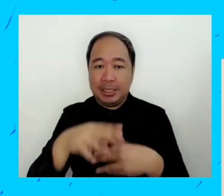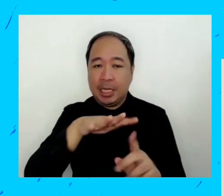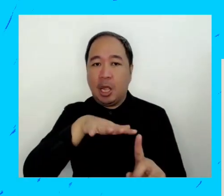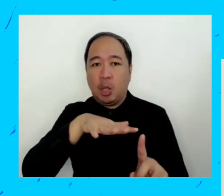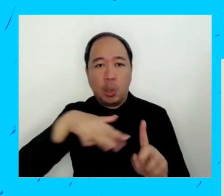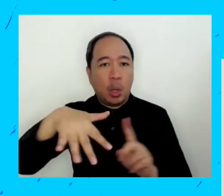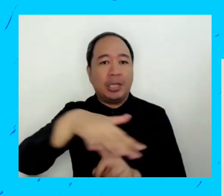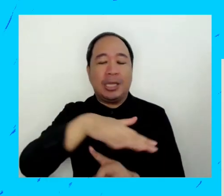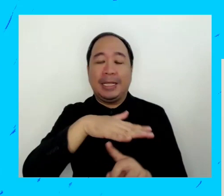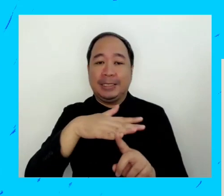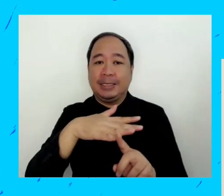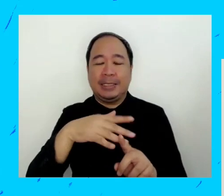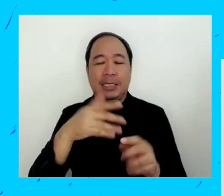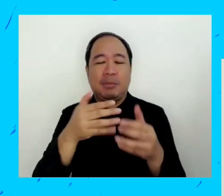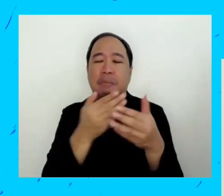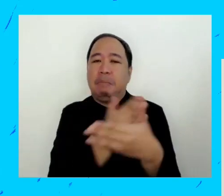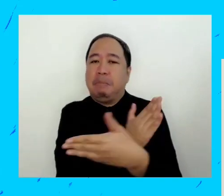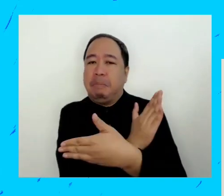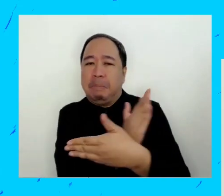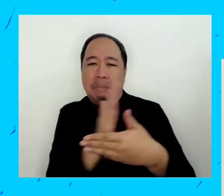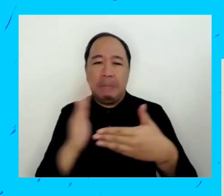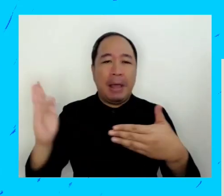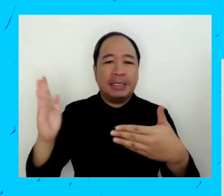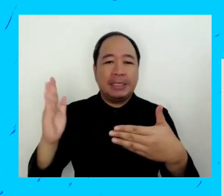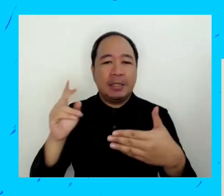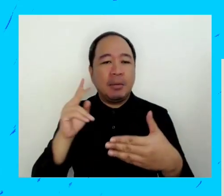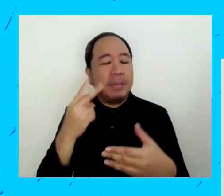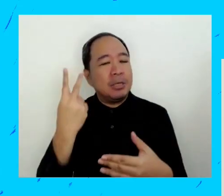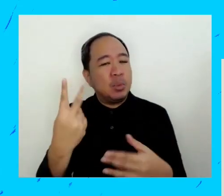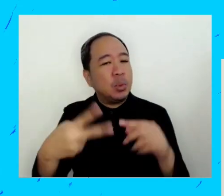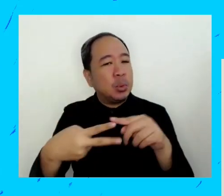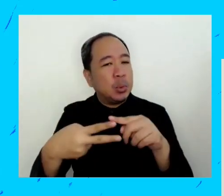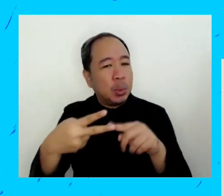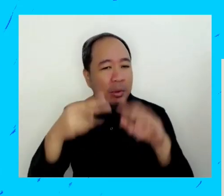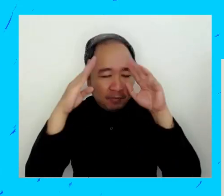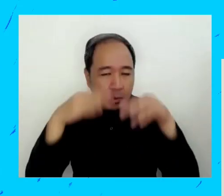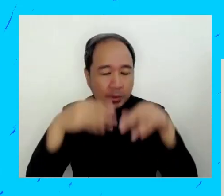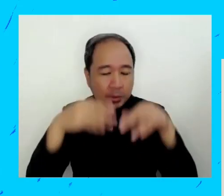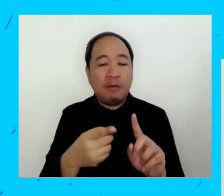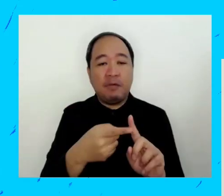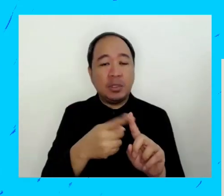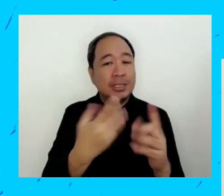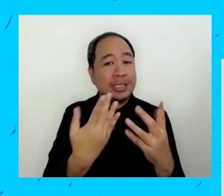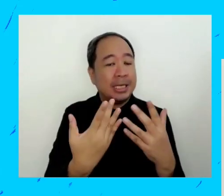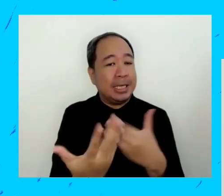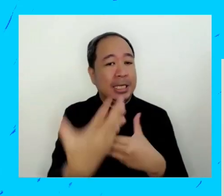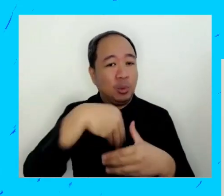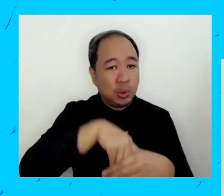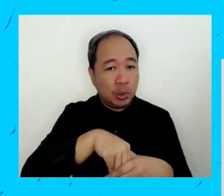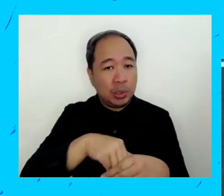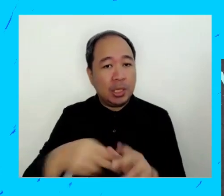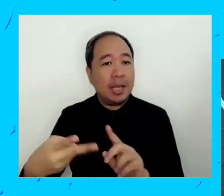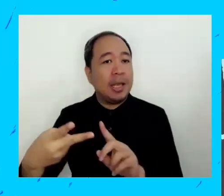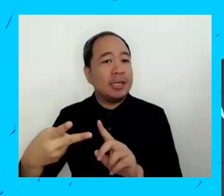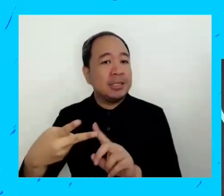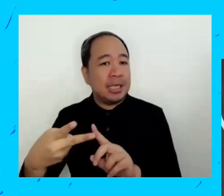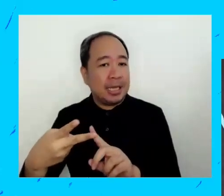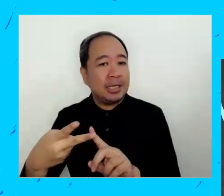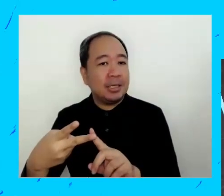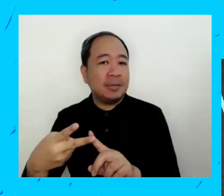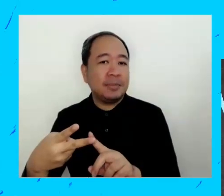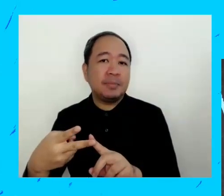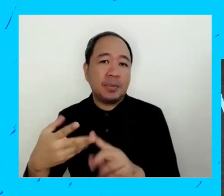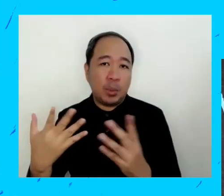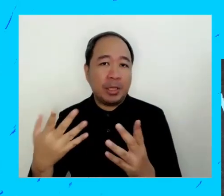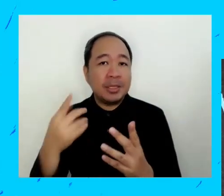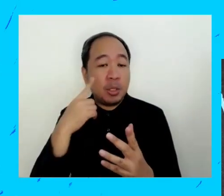très vaste et nous devons nous concentrer sur deux éléments. D'abord, l'inclusion et ensuite l'autonomie